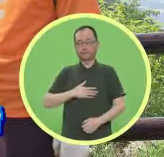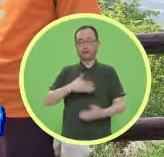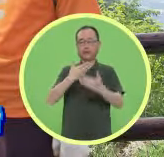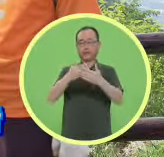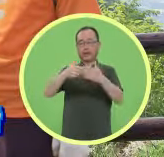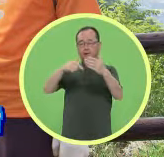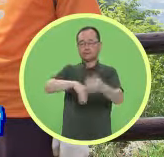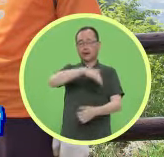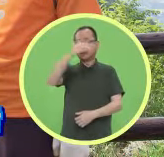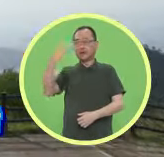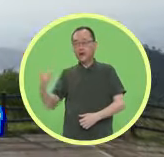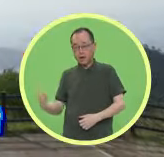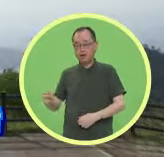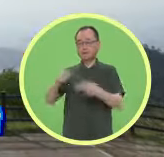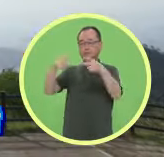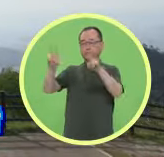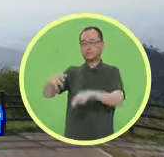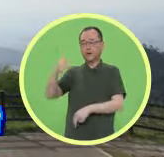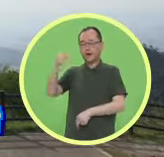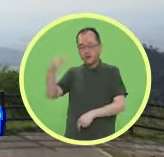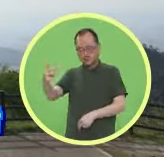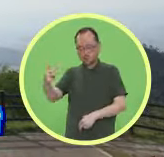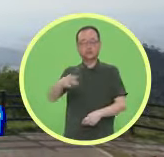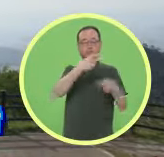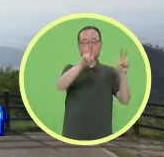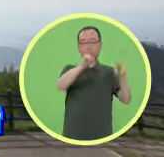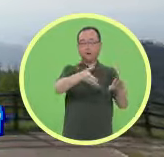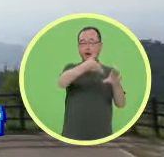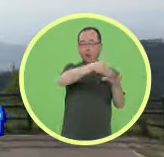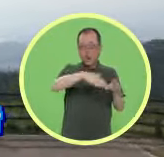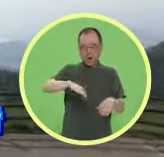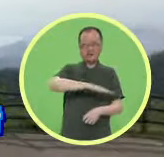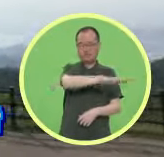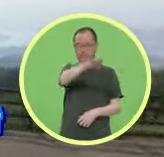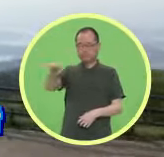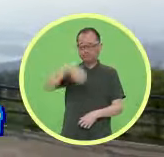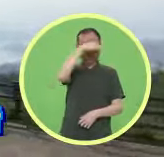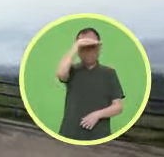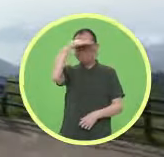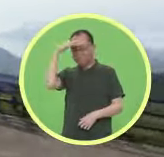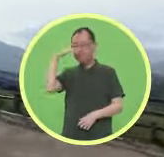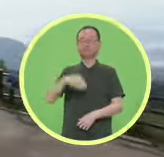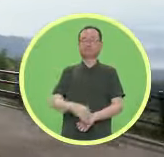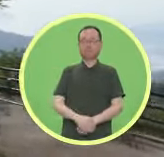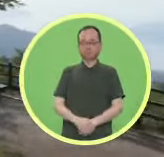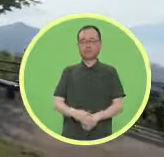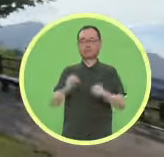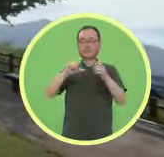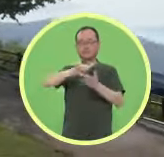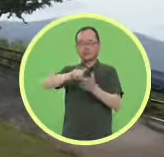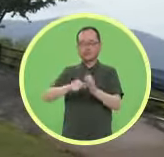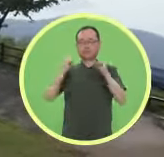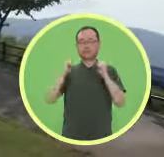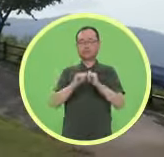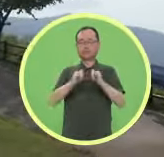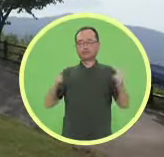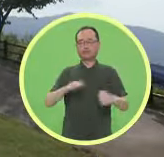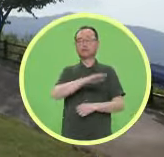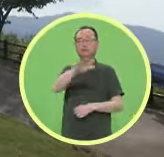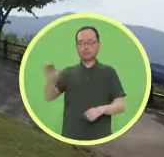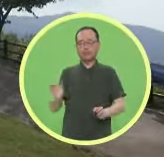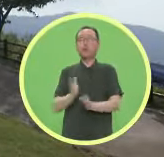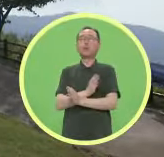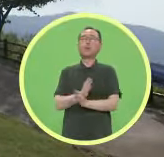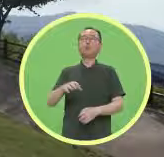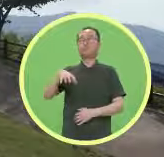ここ江家山からは広島市と広島湾の景色を一望でき、地域住民の皆さんの憩いの場所にな